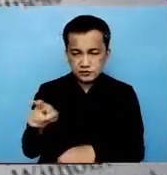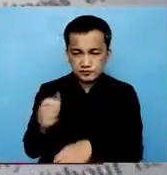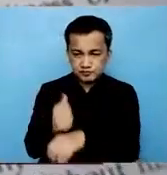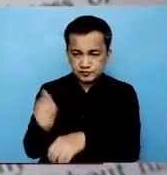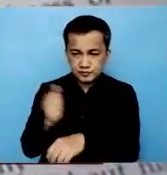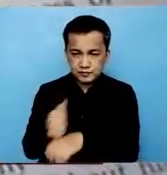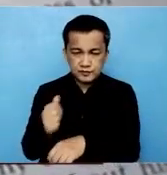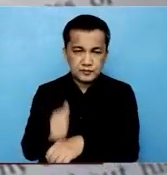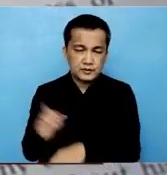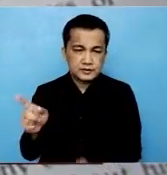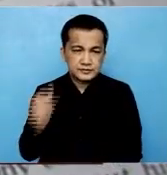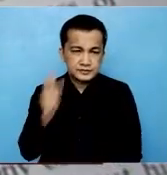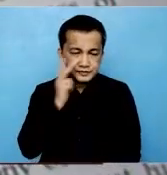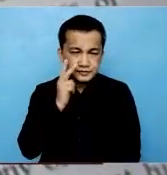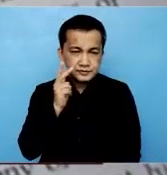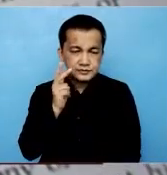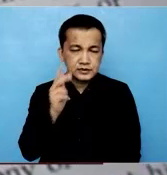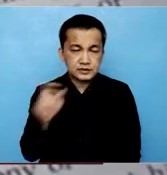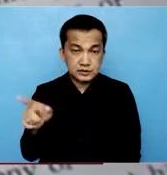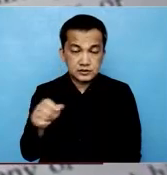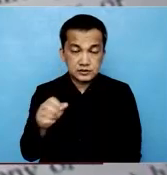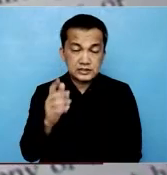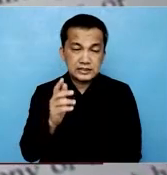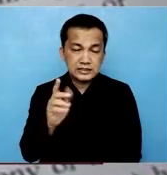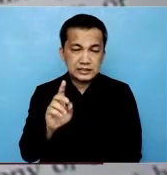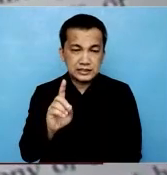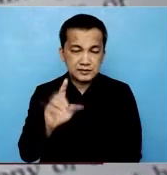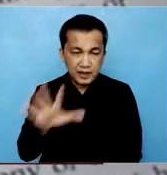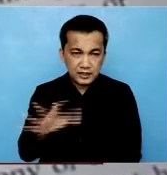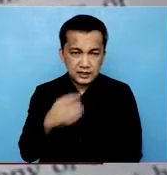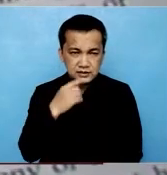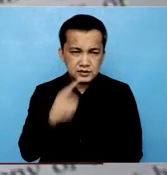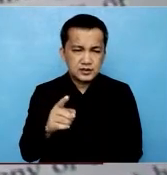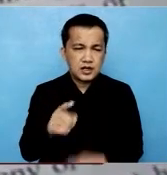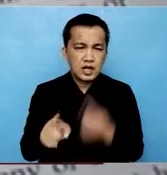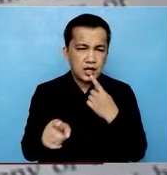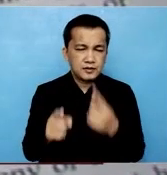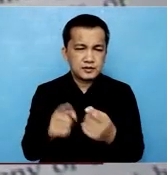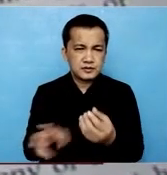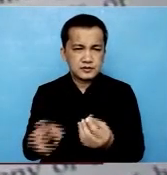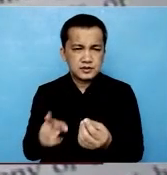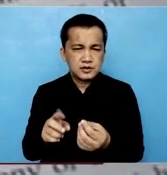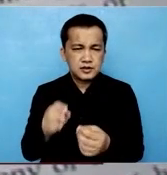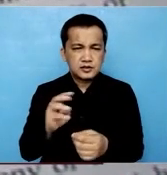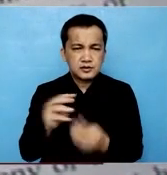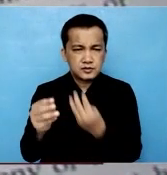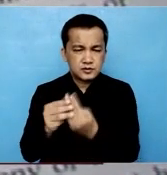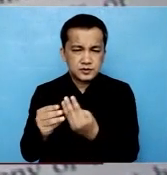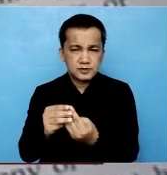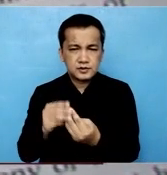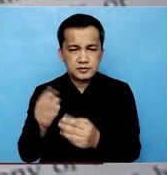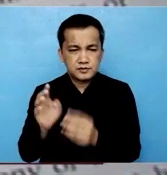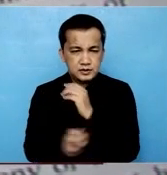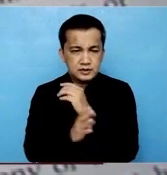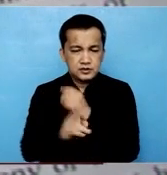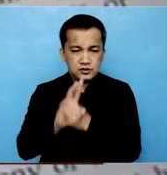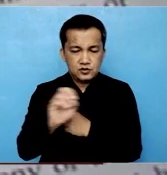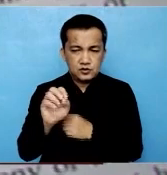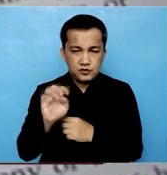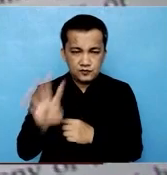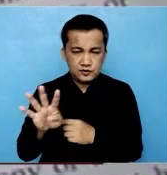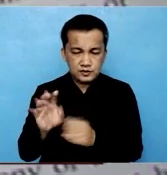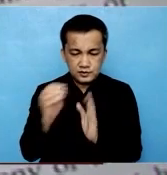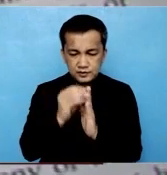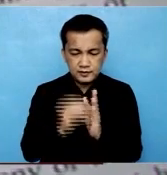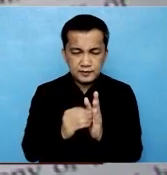pahinang desisyon ni Presiding Judge Abraham Joseph Alcantara ng Muntinlupa Regional Trial Court Branch 204, nakasaad na may